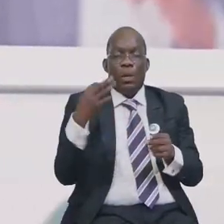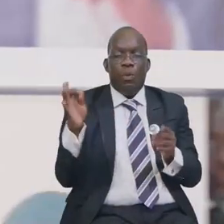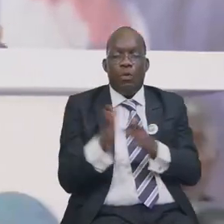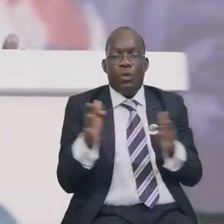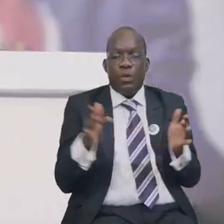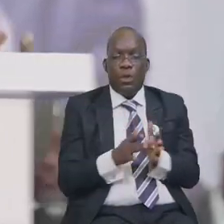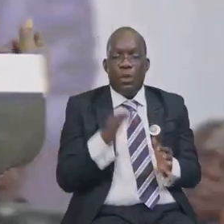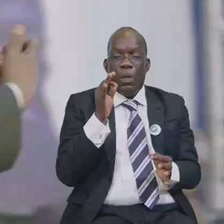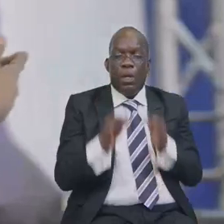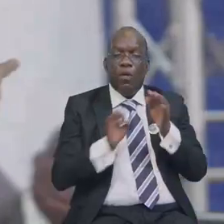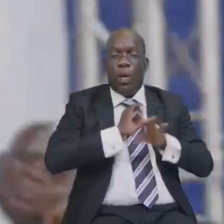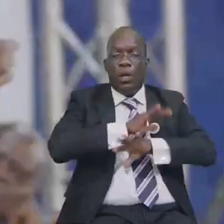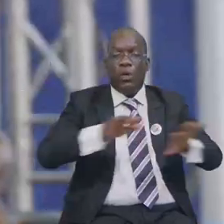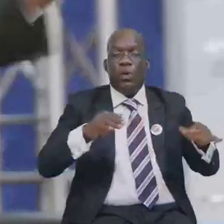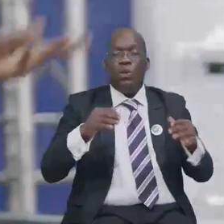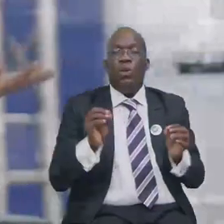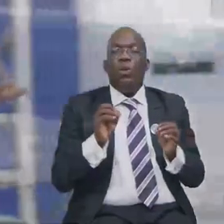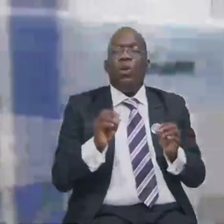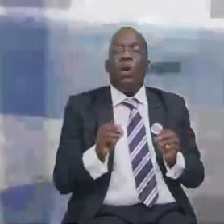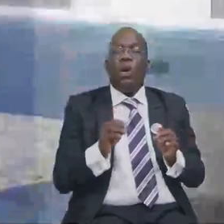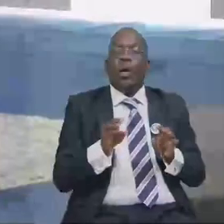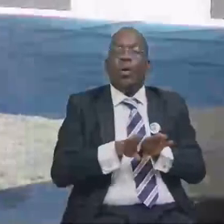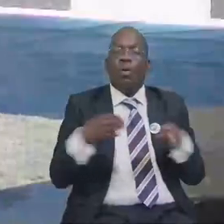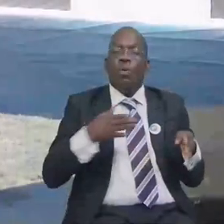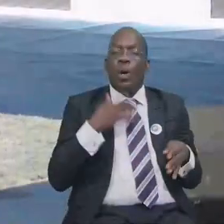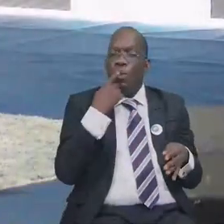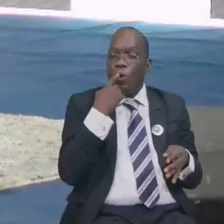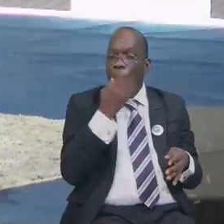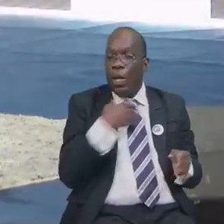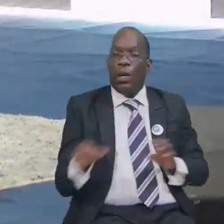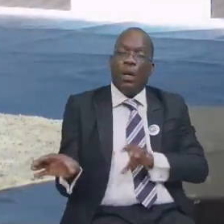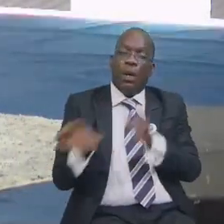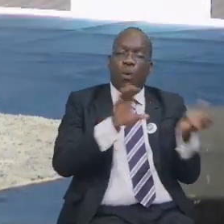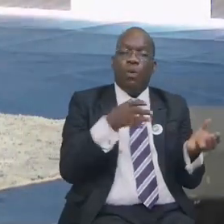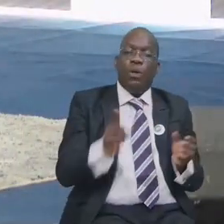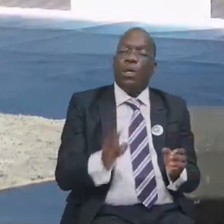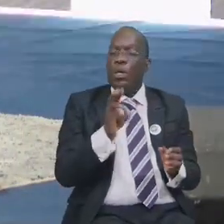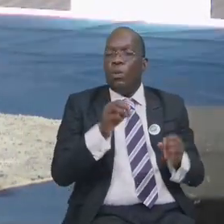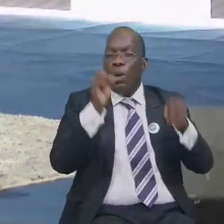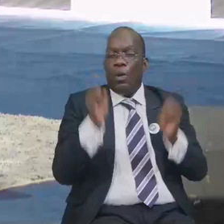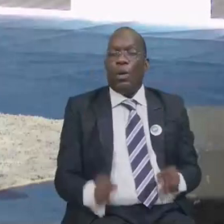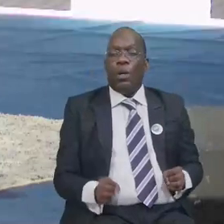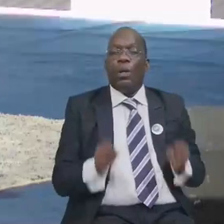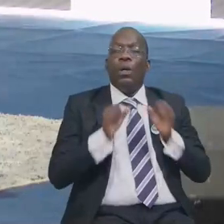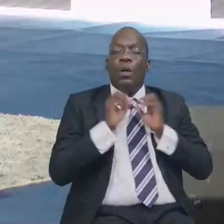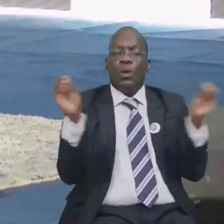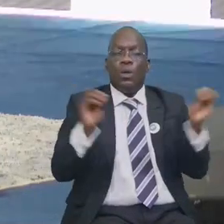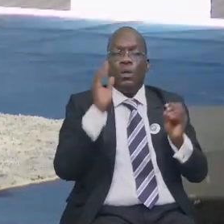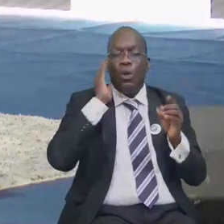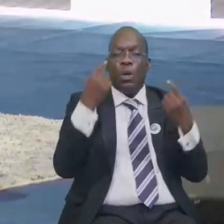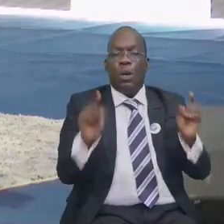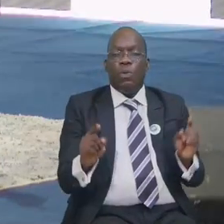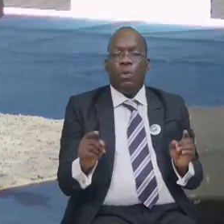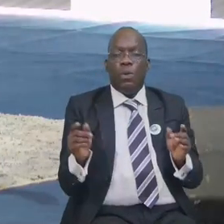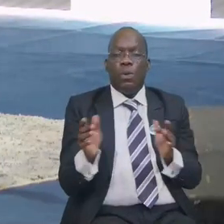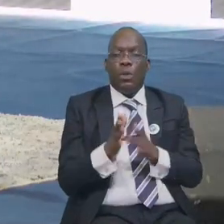bouche pour déverser la puissance, rien n'allait se passer. J'ai dit, Jésus va le